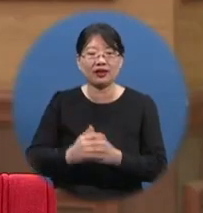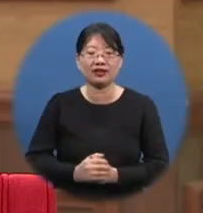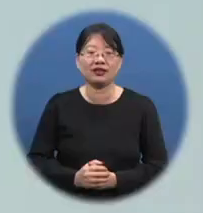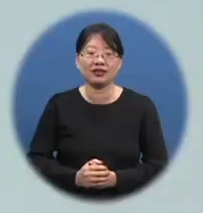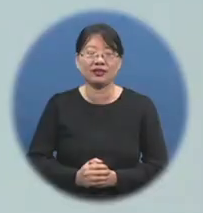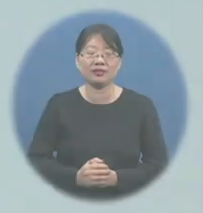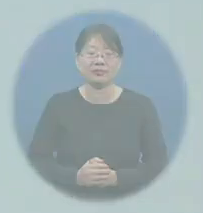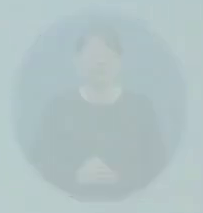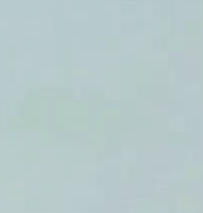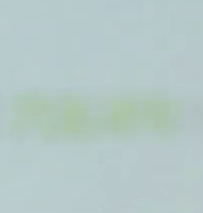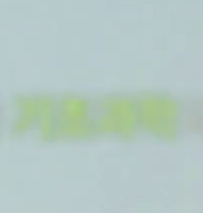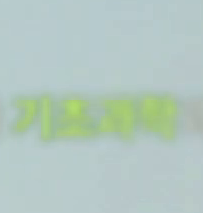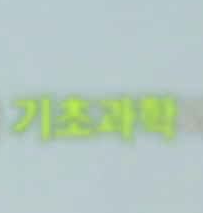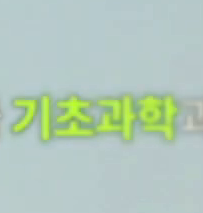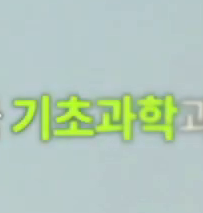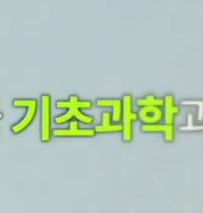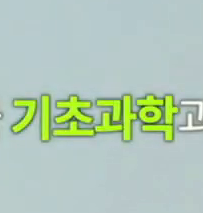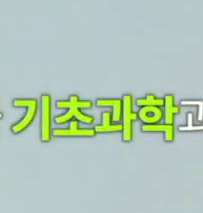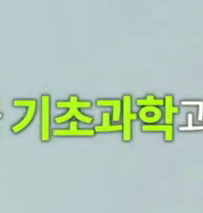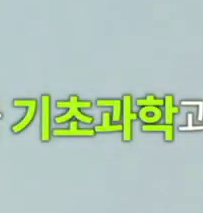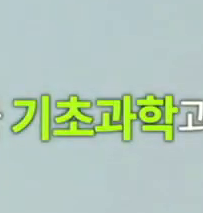합니다.